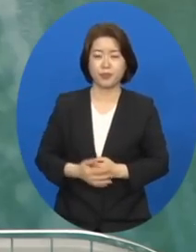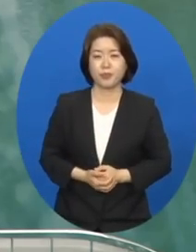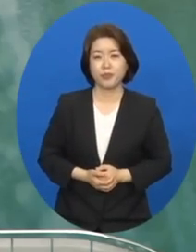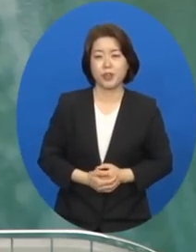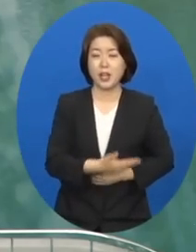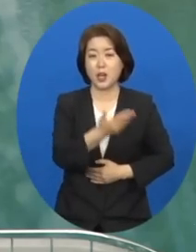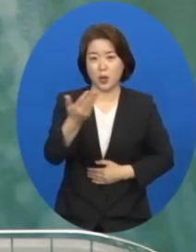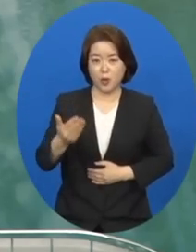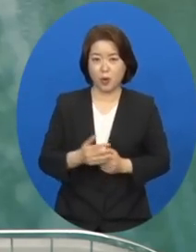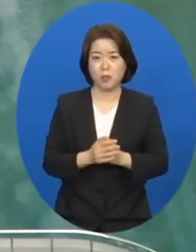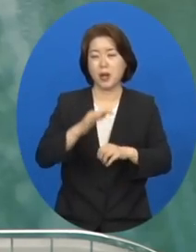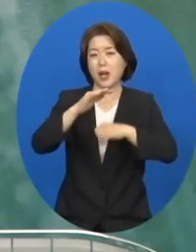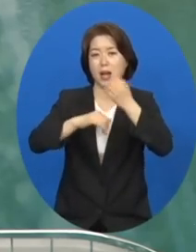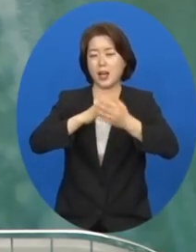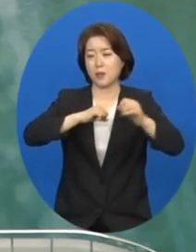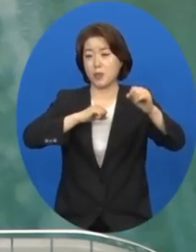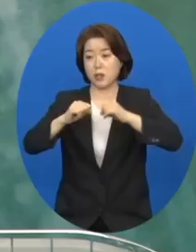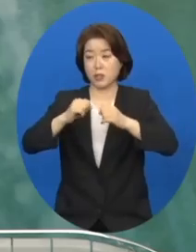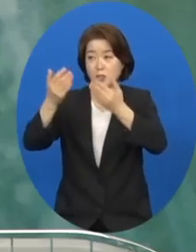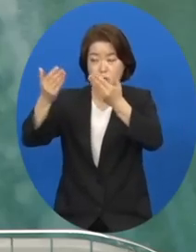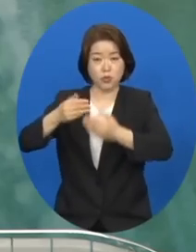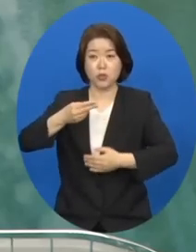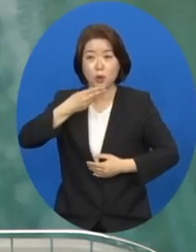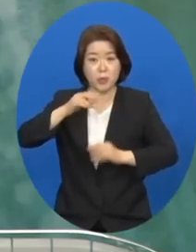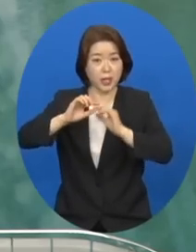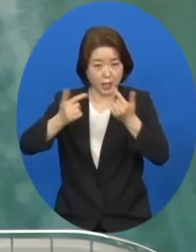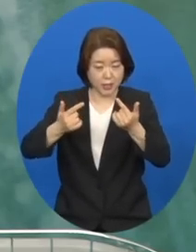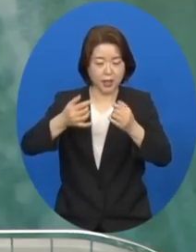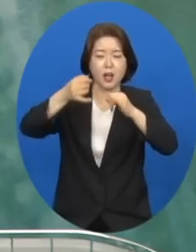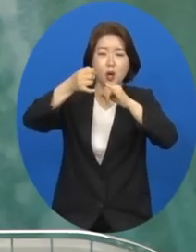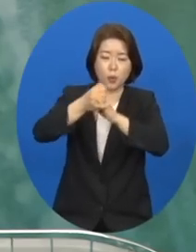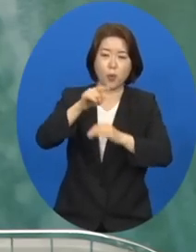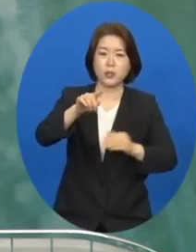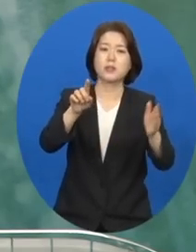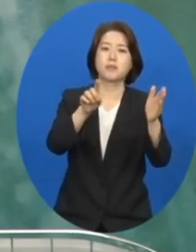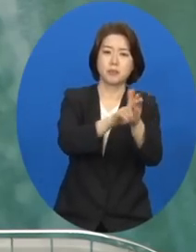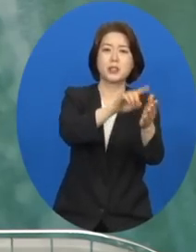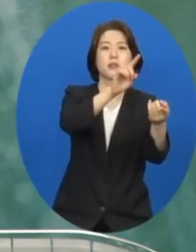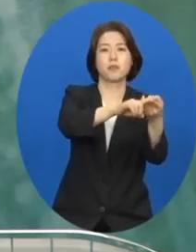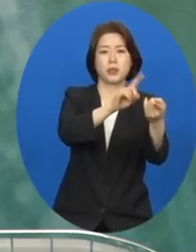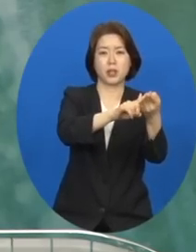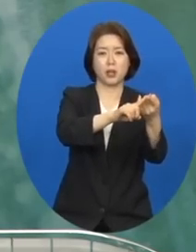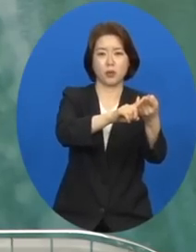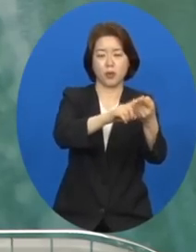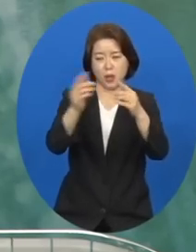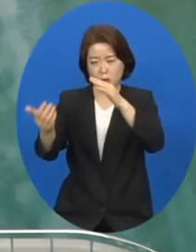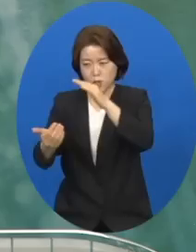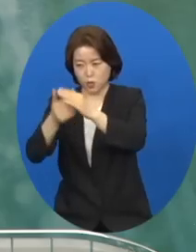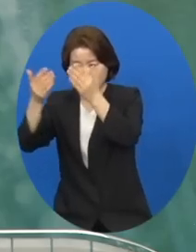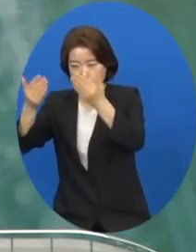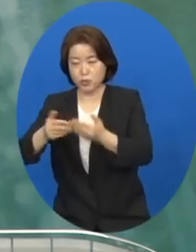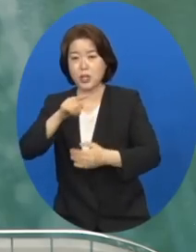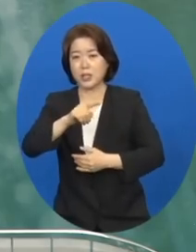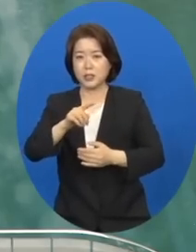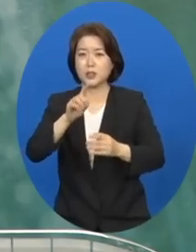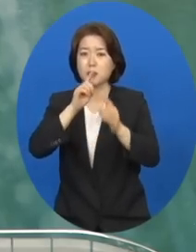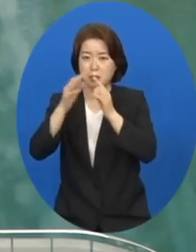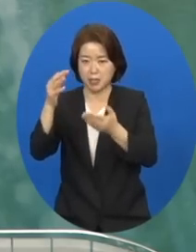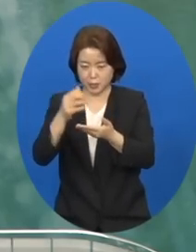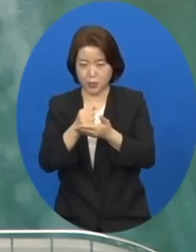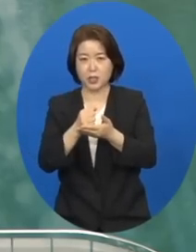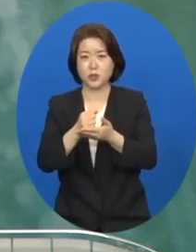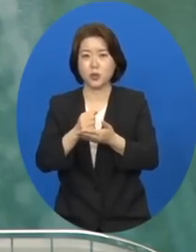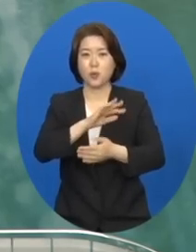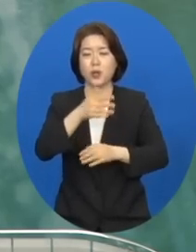하나님이 역사 하지 않는 것이 아니라 반드시 그 믿음대로 될지어다 라는 그것을 가지고 우리가